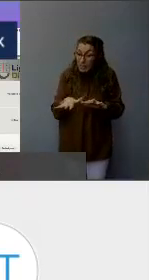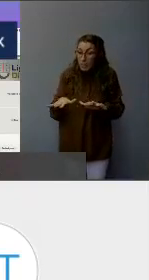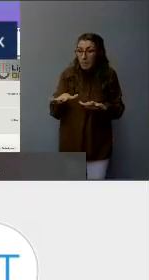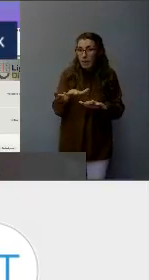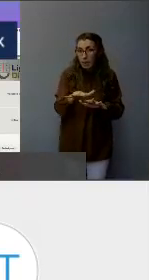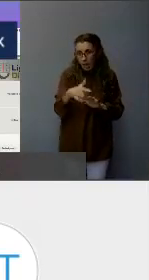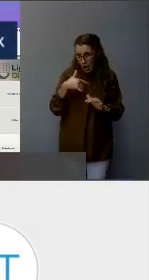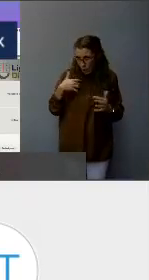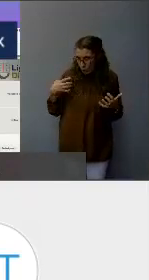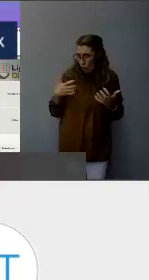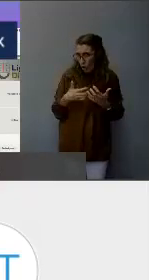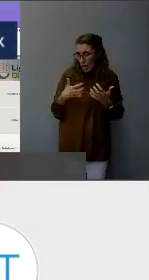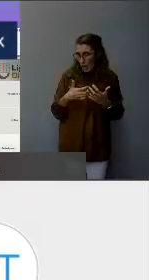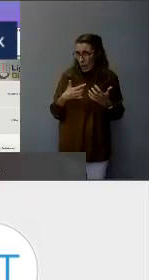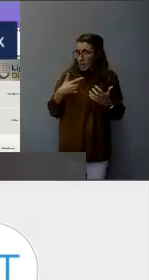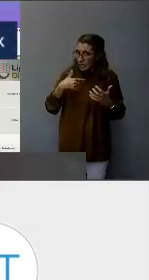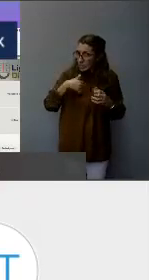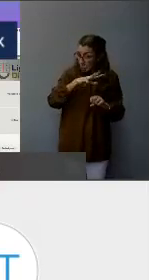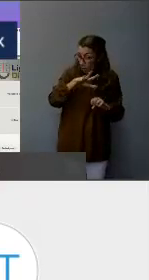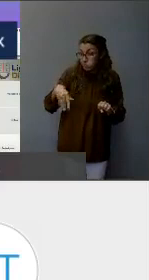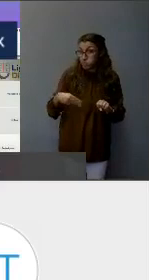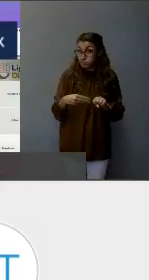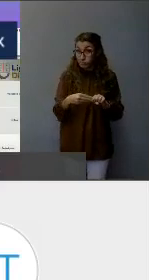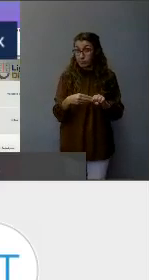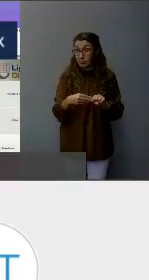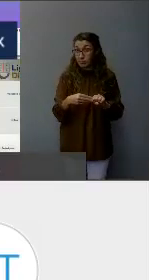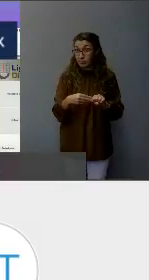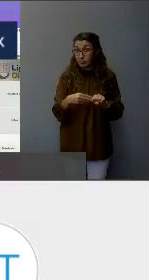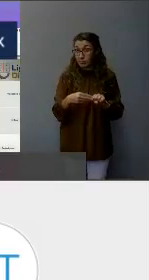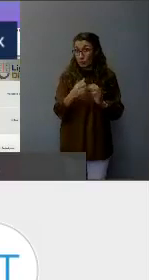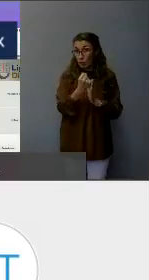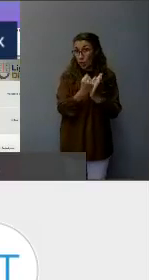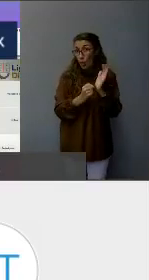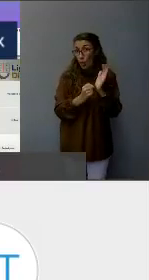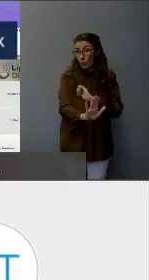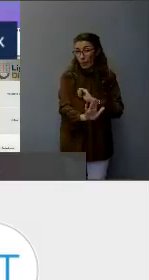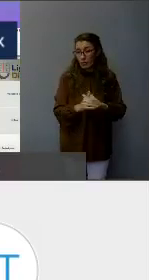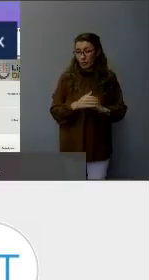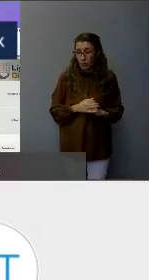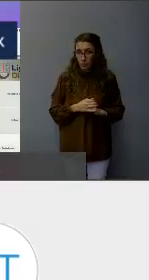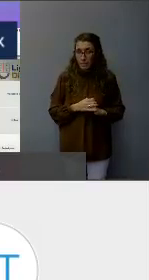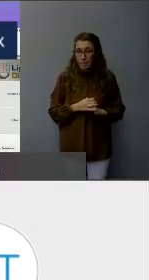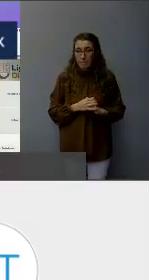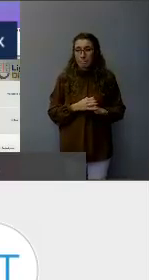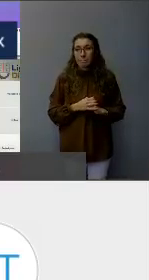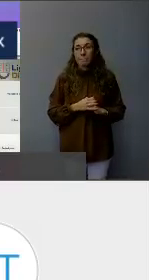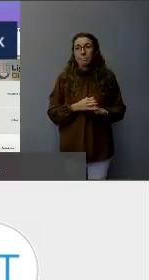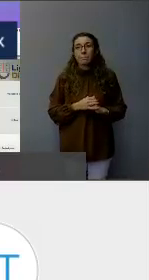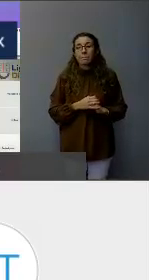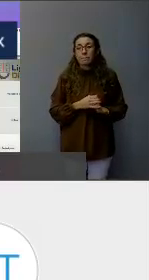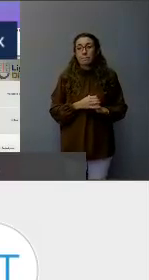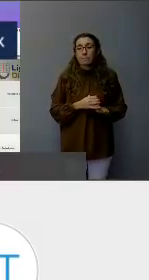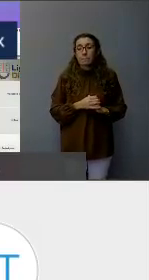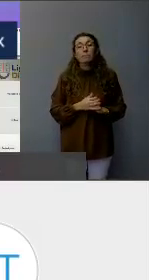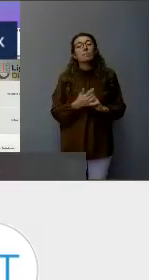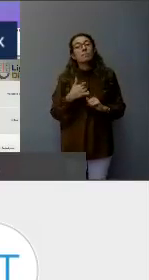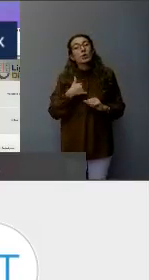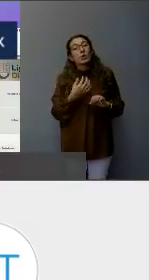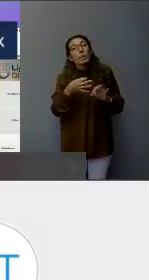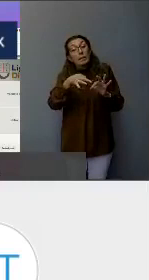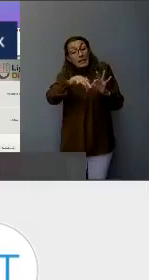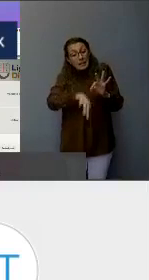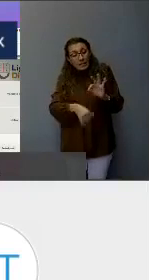il loro contributo in quella sede ed in particolare evidenzia